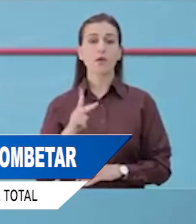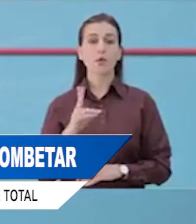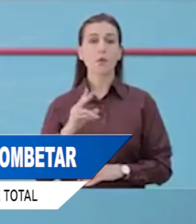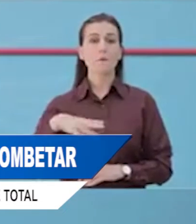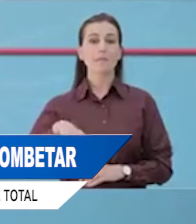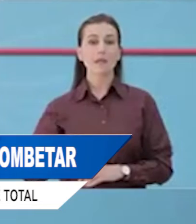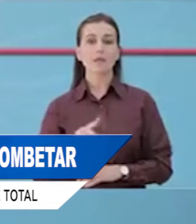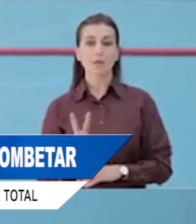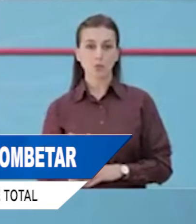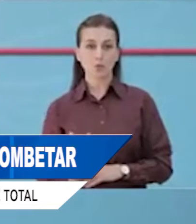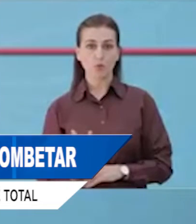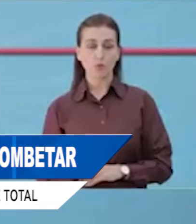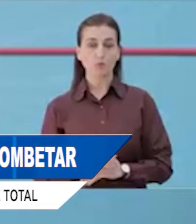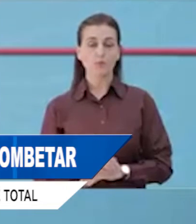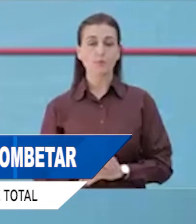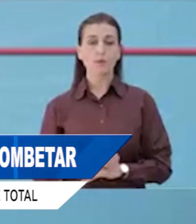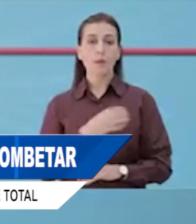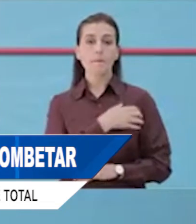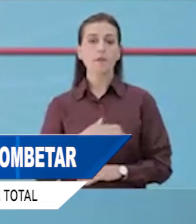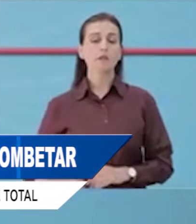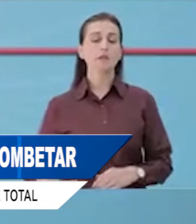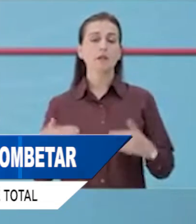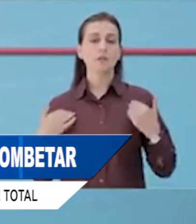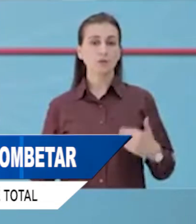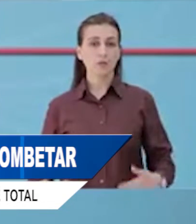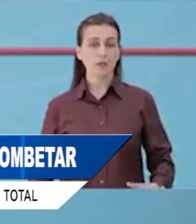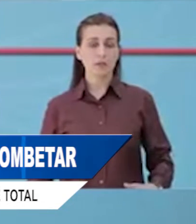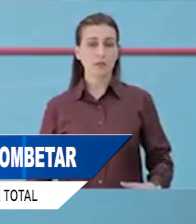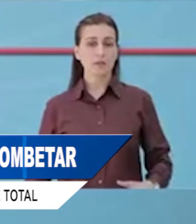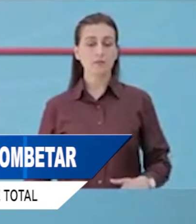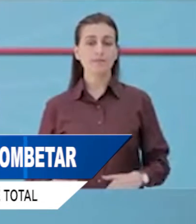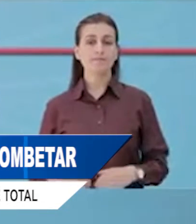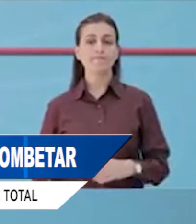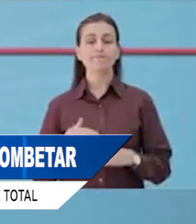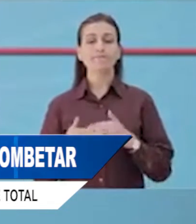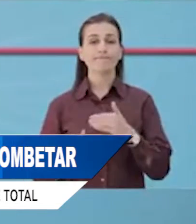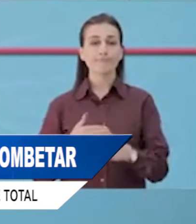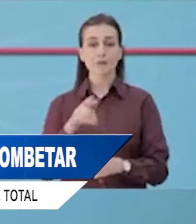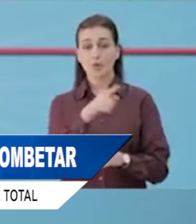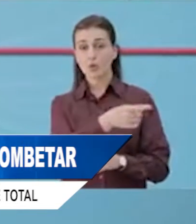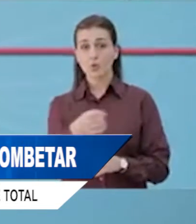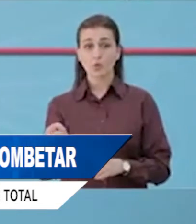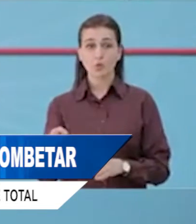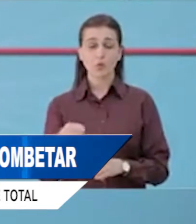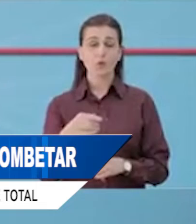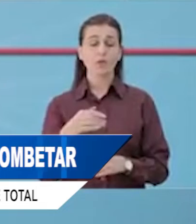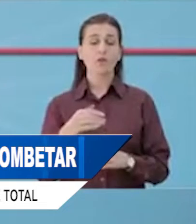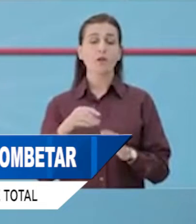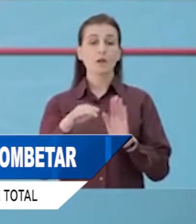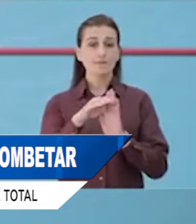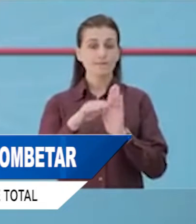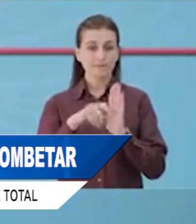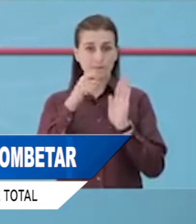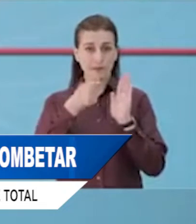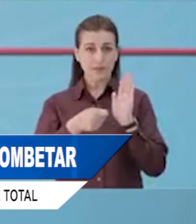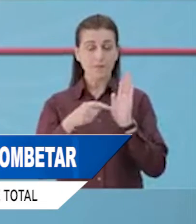2 raste. Ministria e Shëndetësisë dhe Mbrojtjes Sociale u kërkon qytetarëve të vijojnë të respektojnë